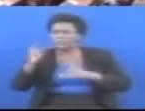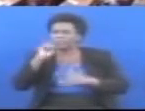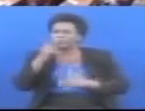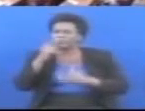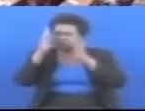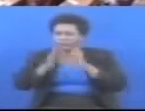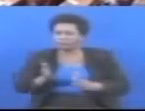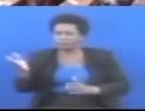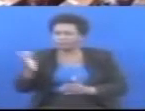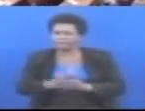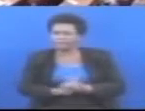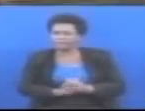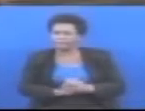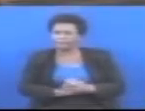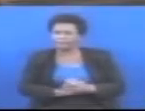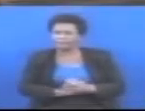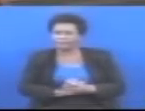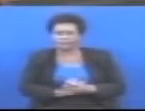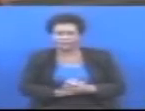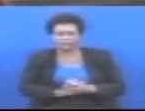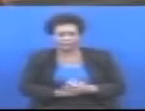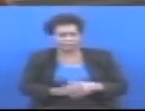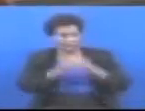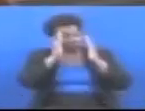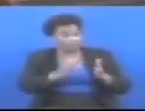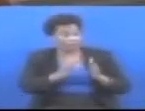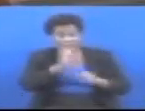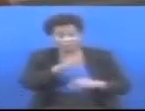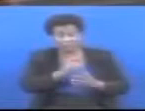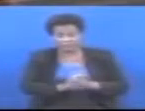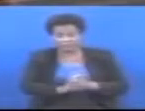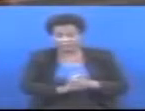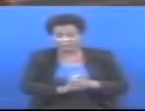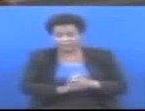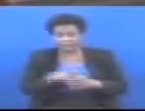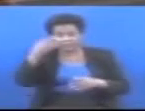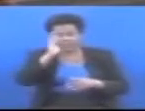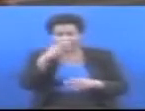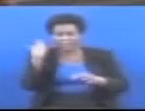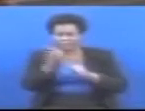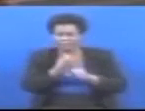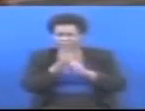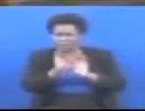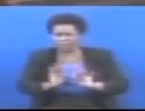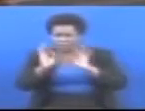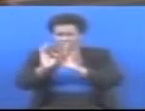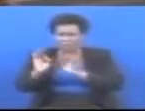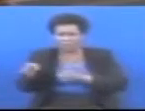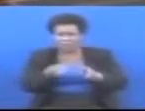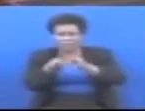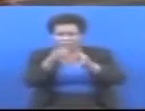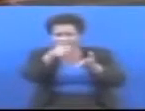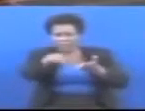viti maalumu, kama ifuatavyo. Mheshimiwa Speaker, tangu serikali ilipoanza maboresho ya mifumo ya malipo nchini